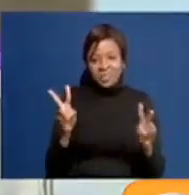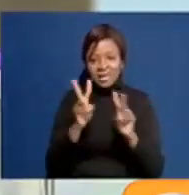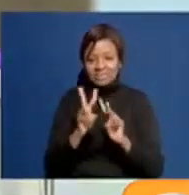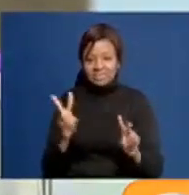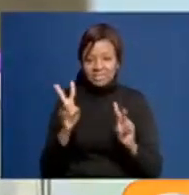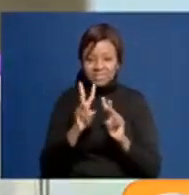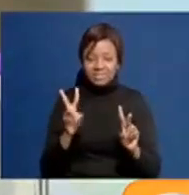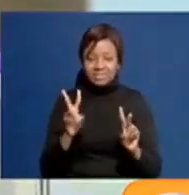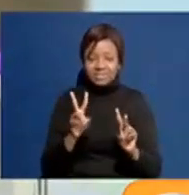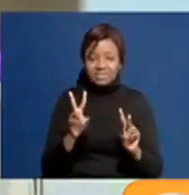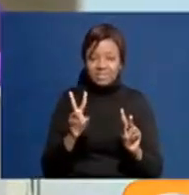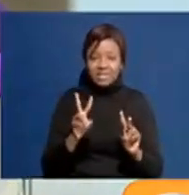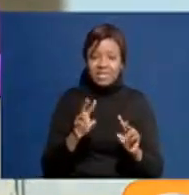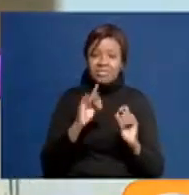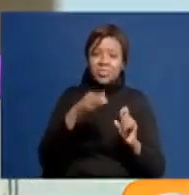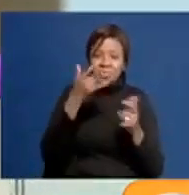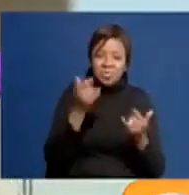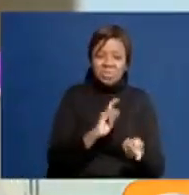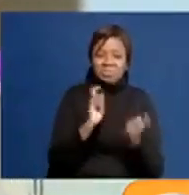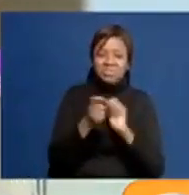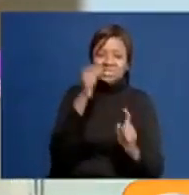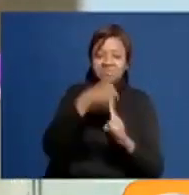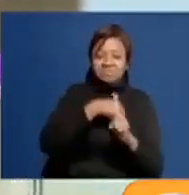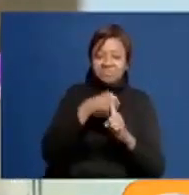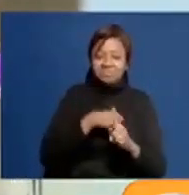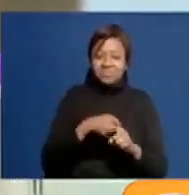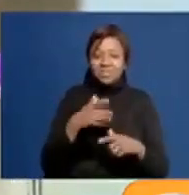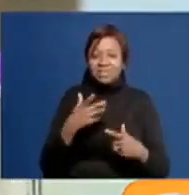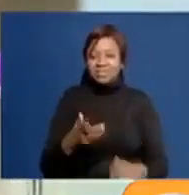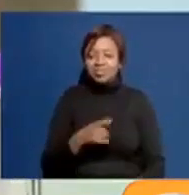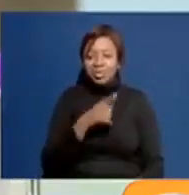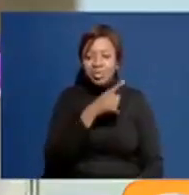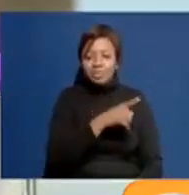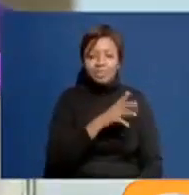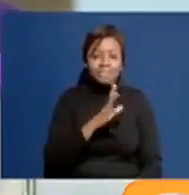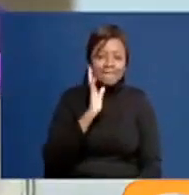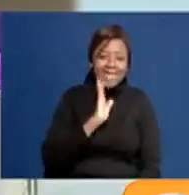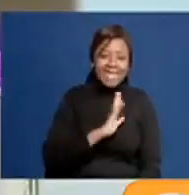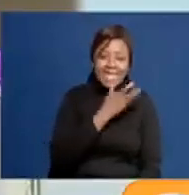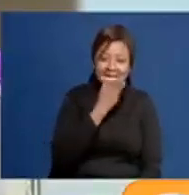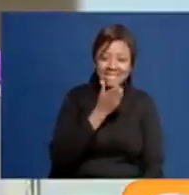activist. So mtoto wa Kenyatta anataka awe peacemaker.